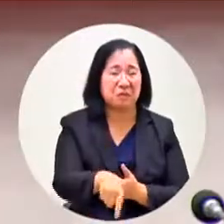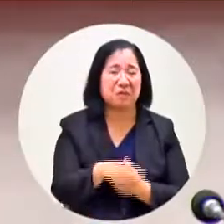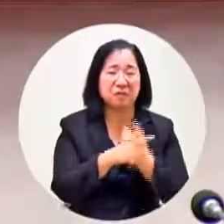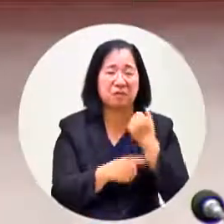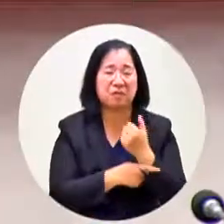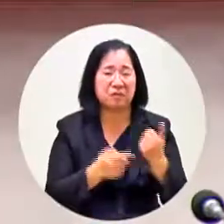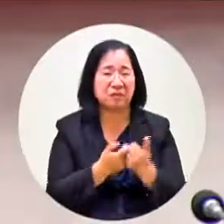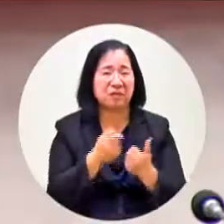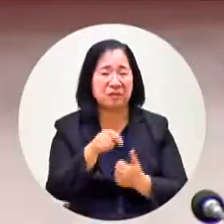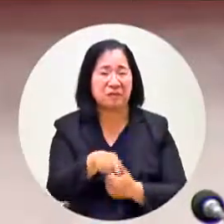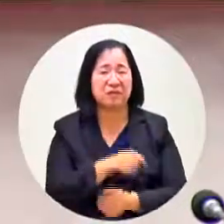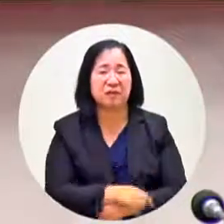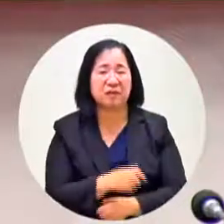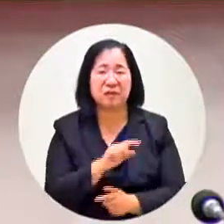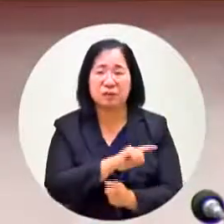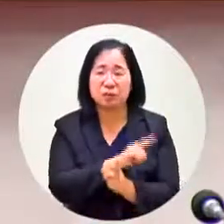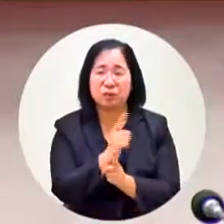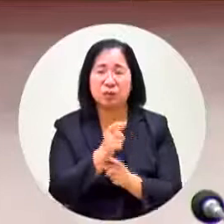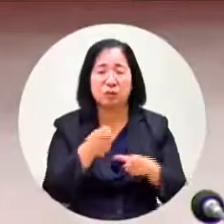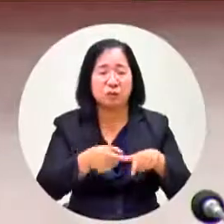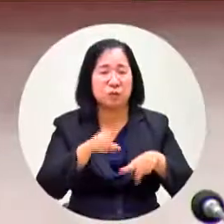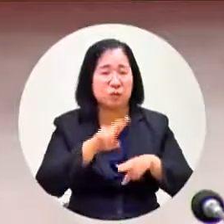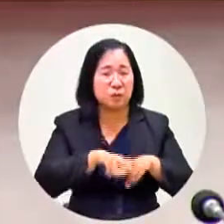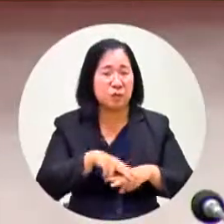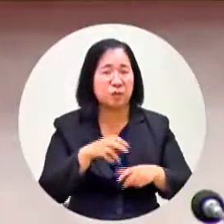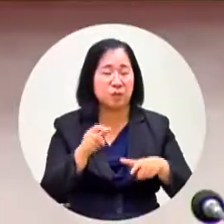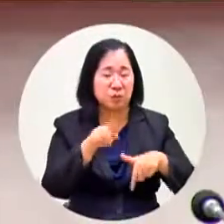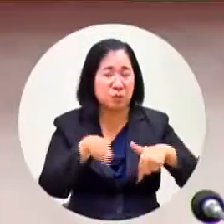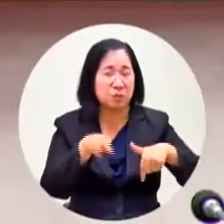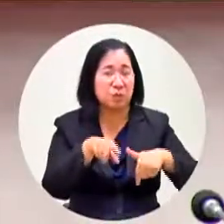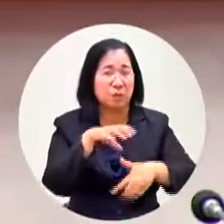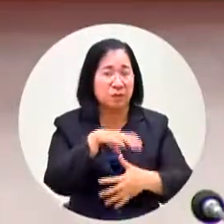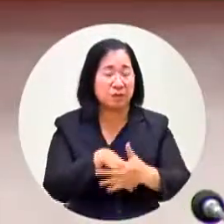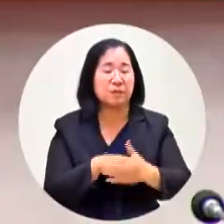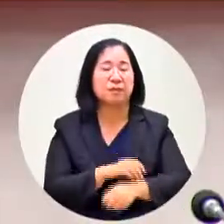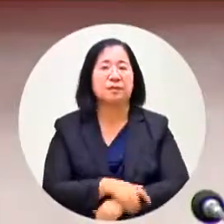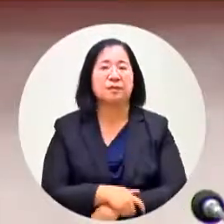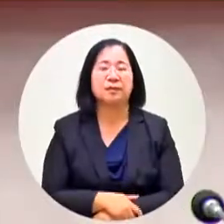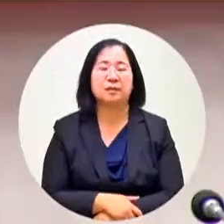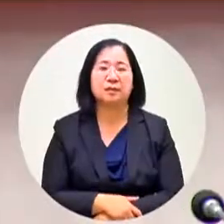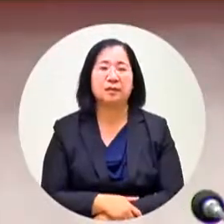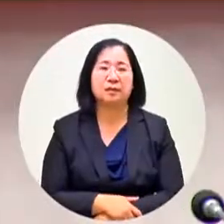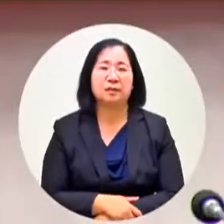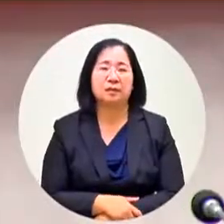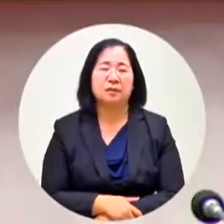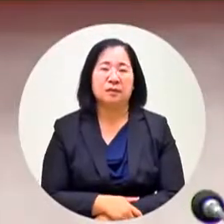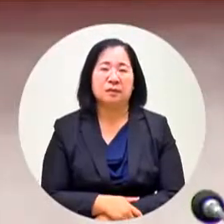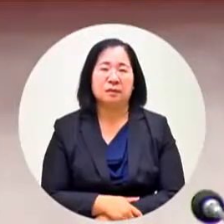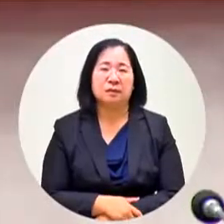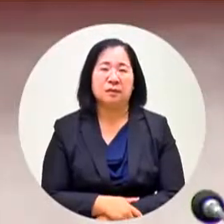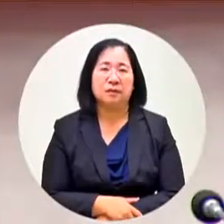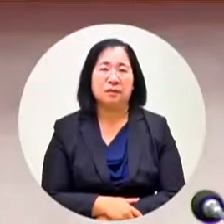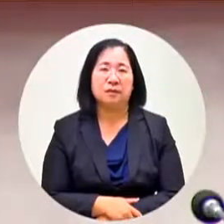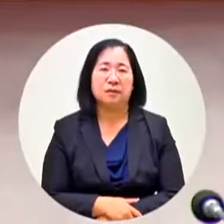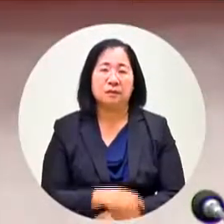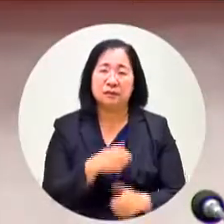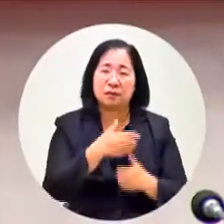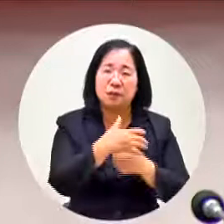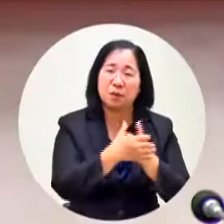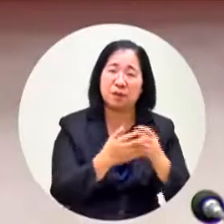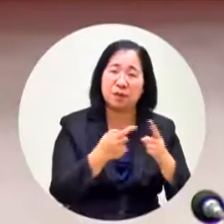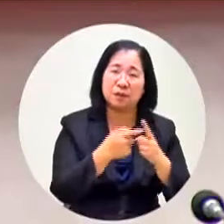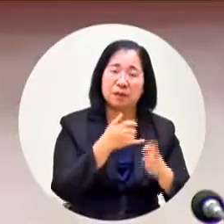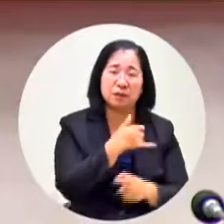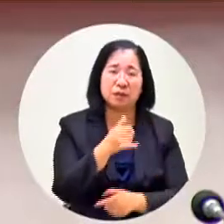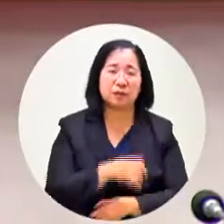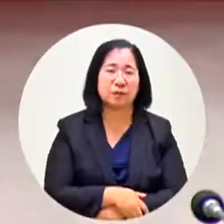9位，23,699。我想这些人目前都在我们的旁听席上面哈。那我们想，公立幼儿园要留用这